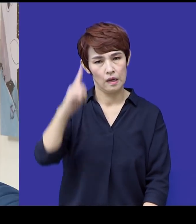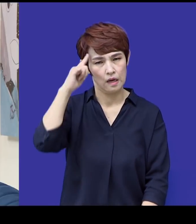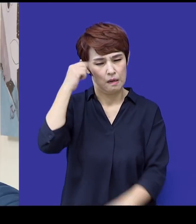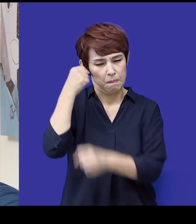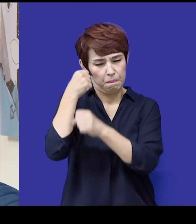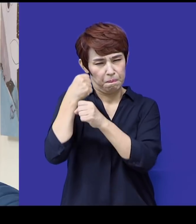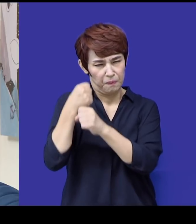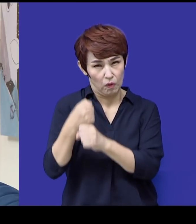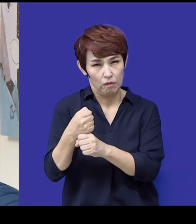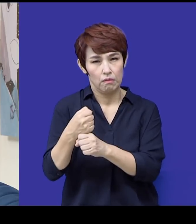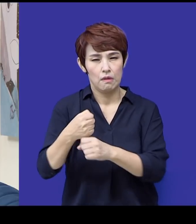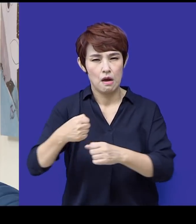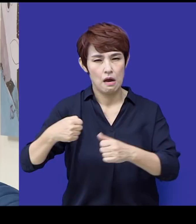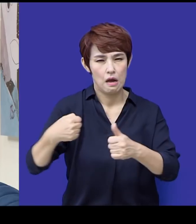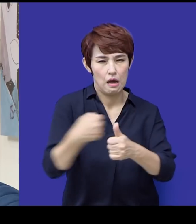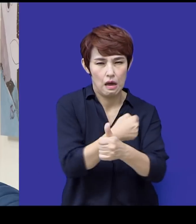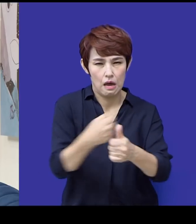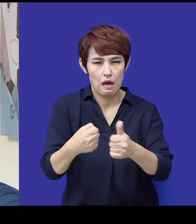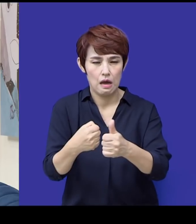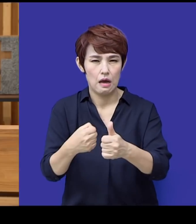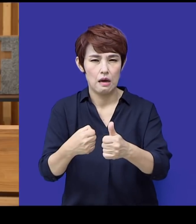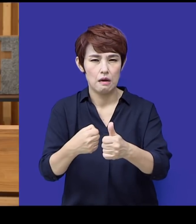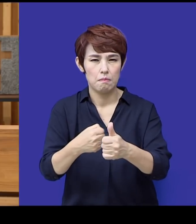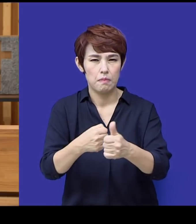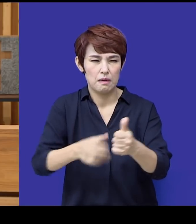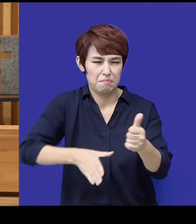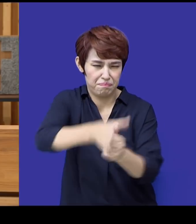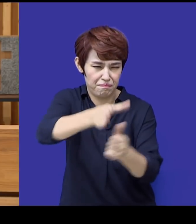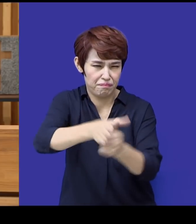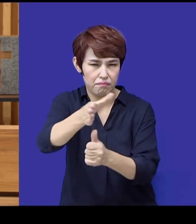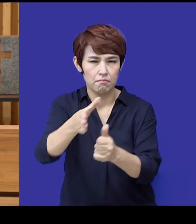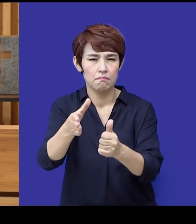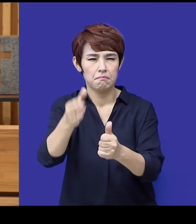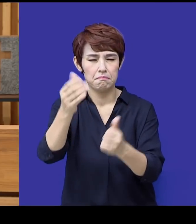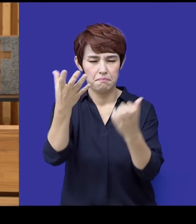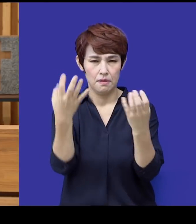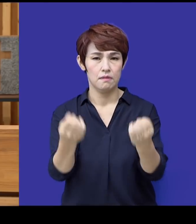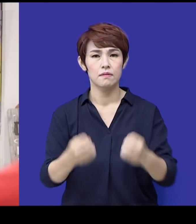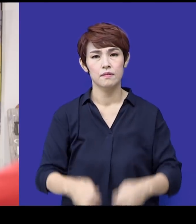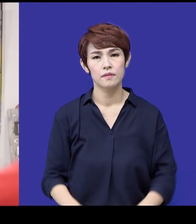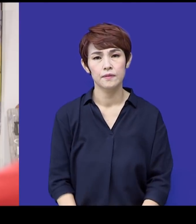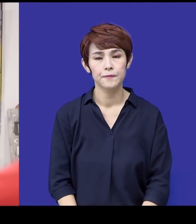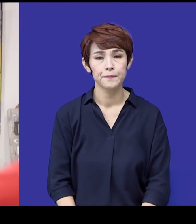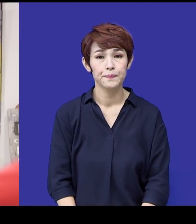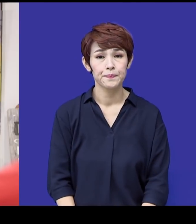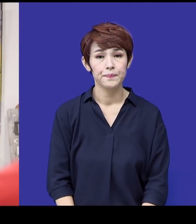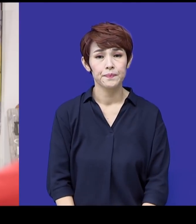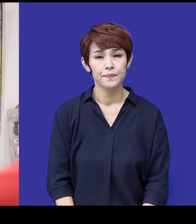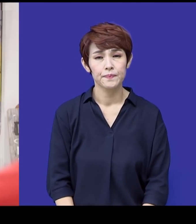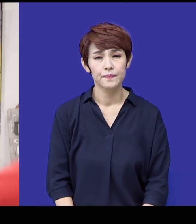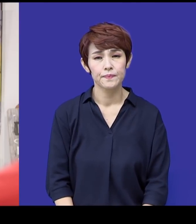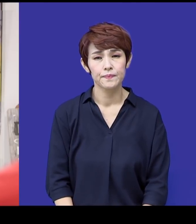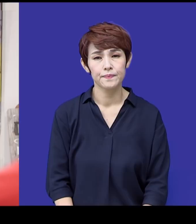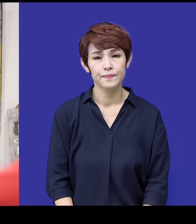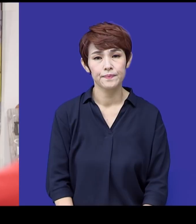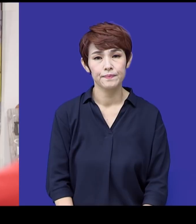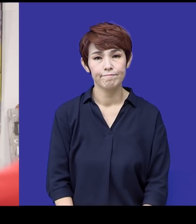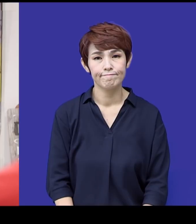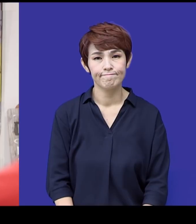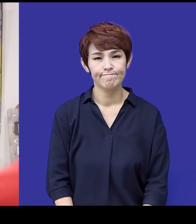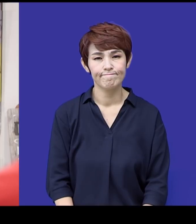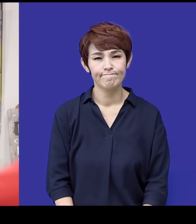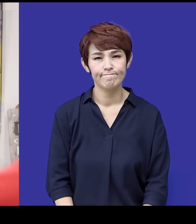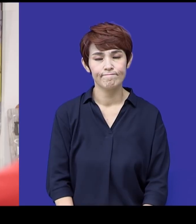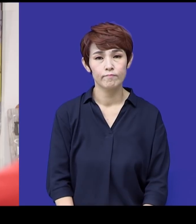편견과 그 모진 학대 같은 것들을 많이 받았죠. 네. 그러면서 이제 차츰